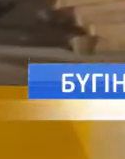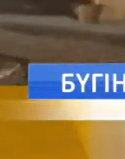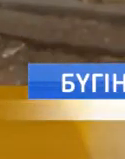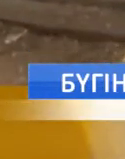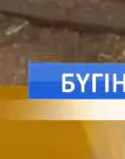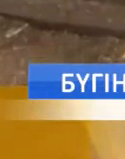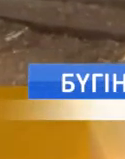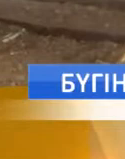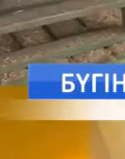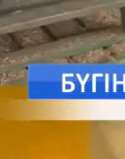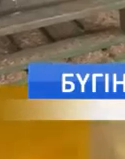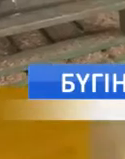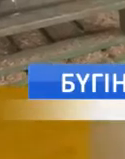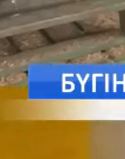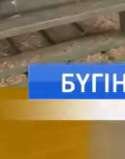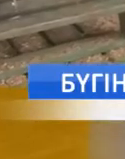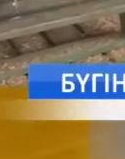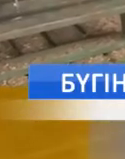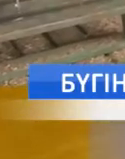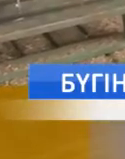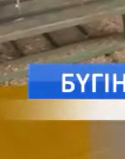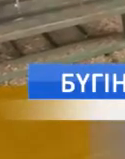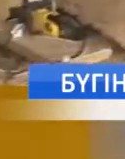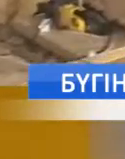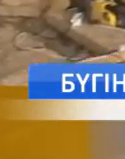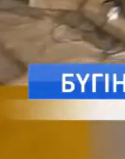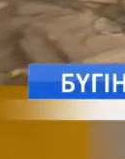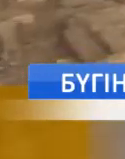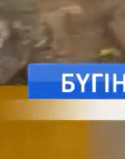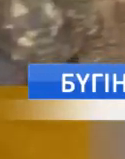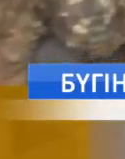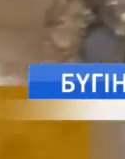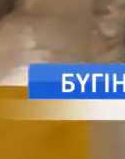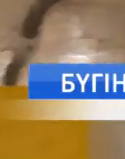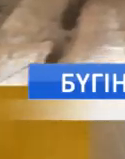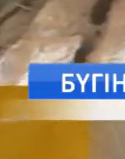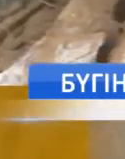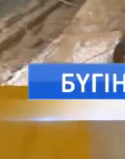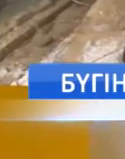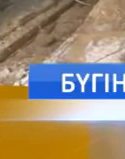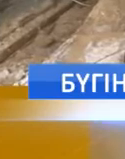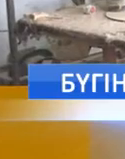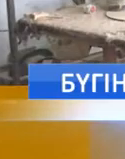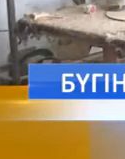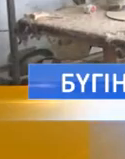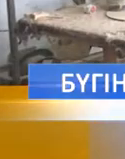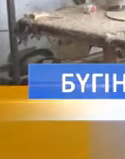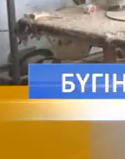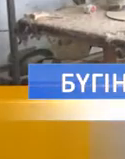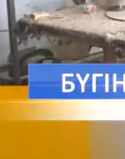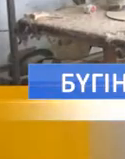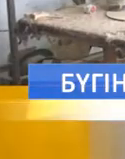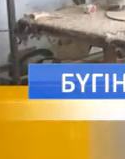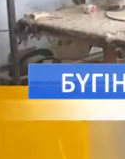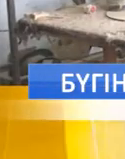Бизнестің жол картасы 2020 бағдарламасы кәсіпкерліктің өркендеуіне сеп. Жобамен грант ұтып алған көксулық кәсіпкер Абзал Бегімбетов ағаш өңдеу